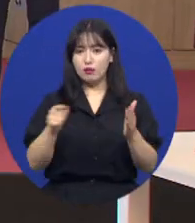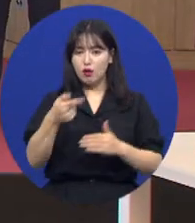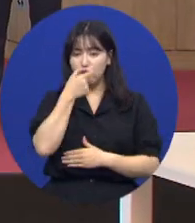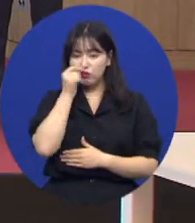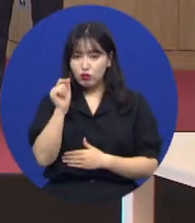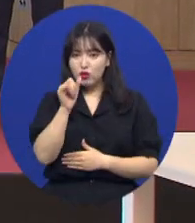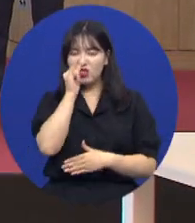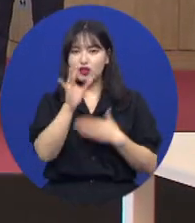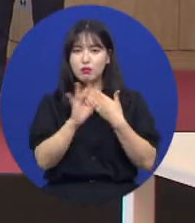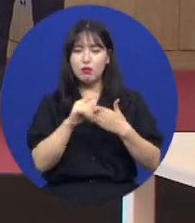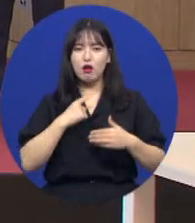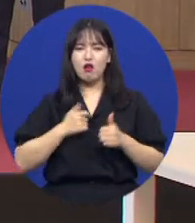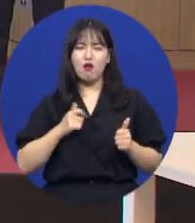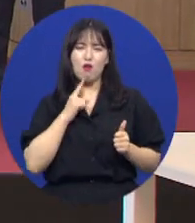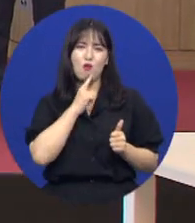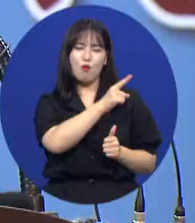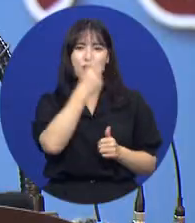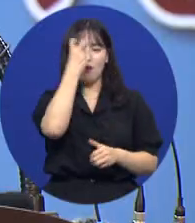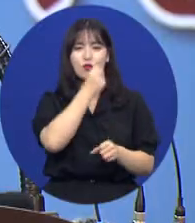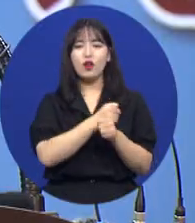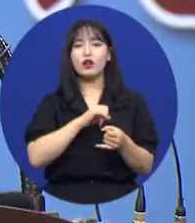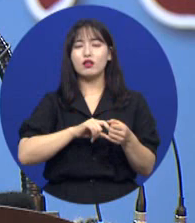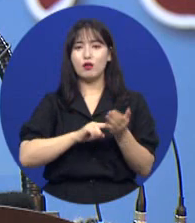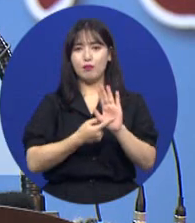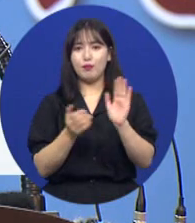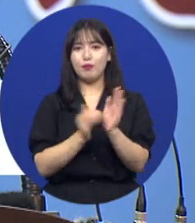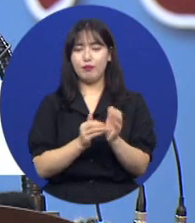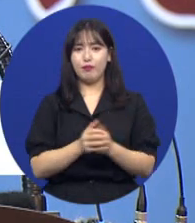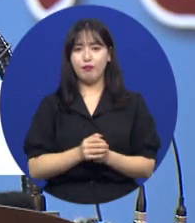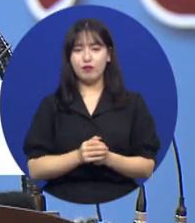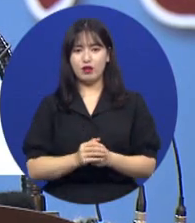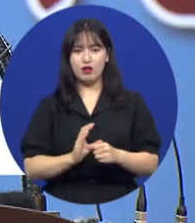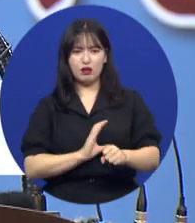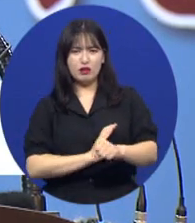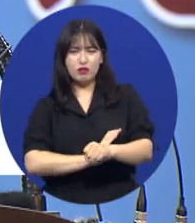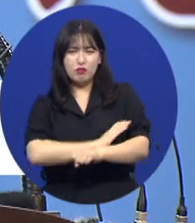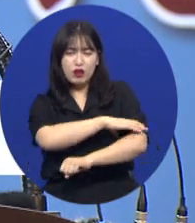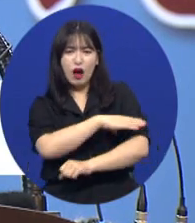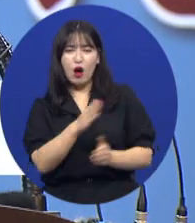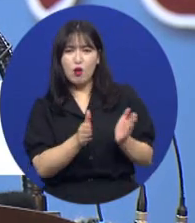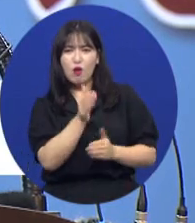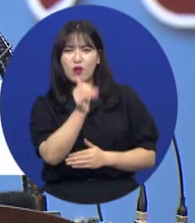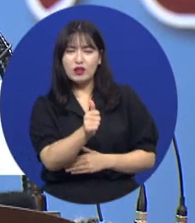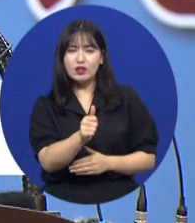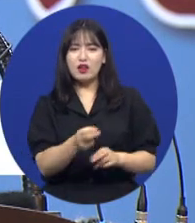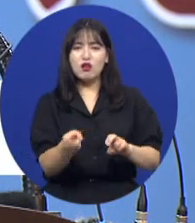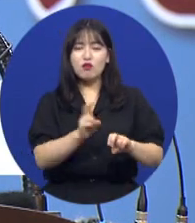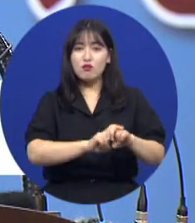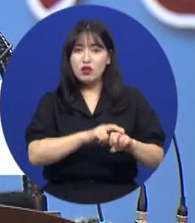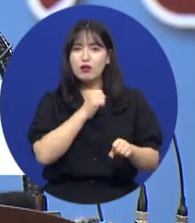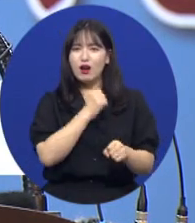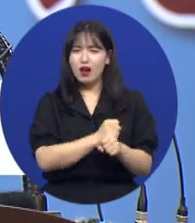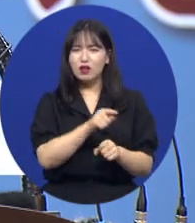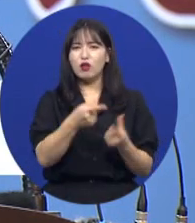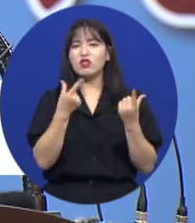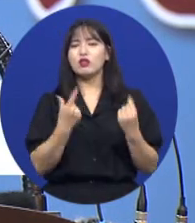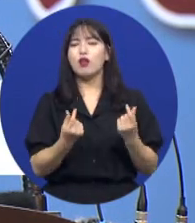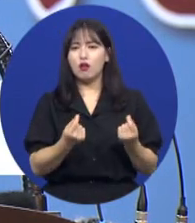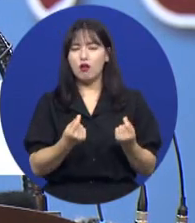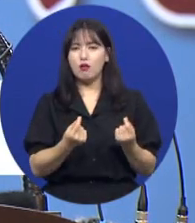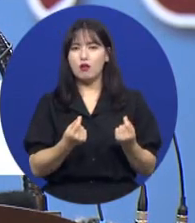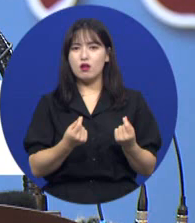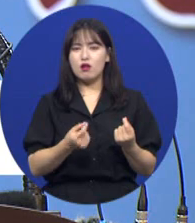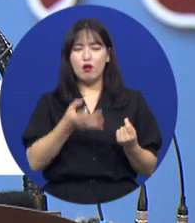고발도 검토하겠다고 밝혔습니다 제왕적 도지사 로 군림하게 따른 의지를 토 민 사회의